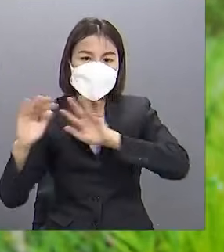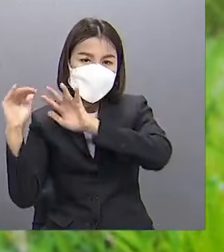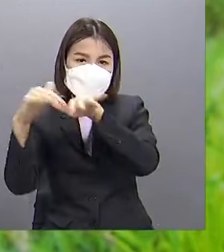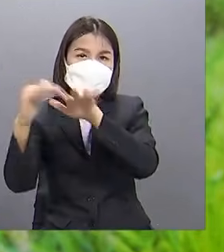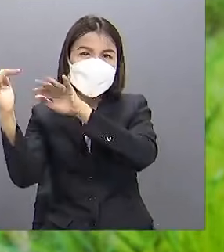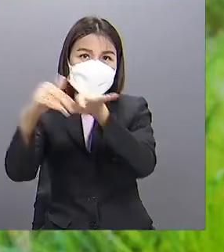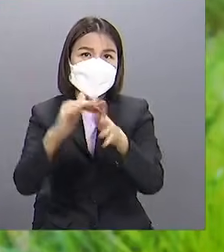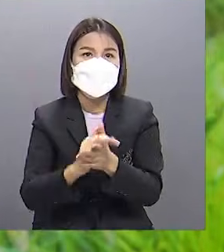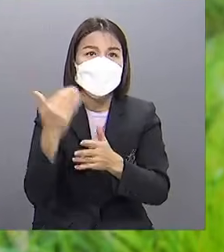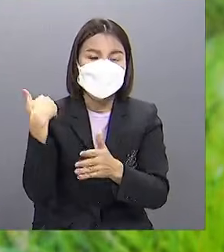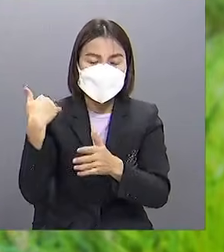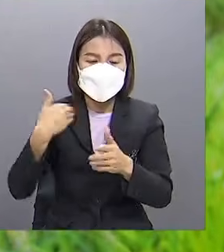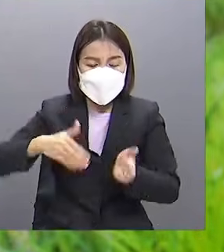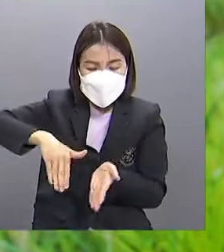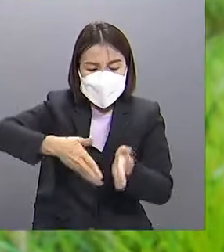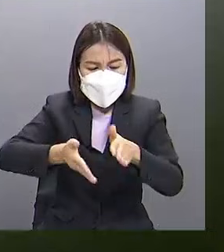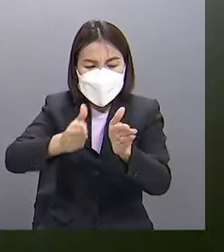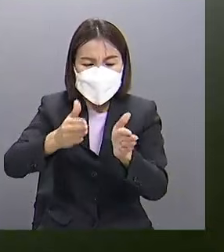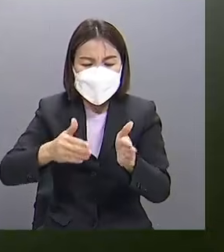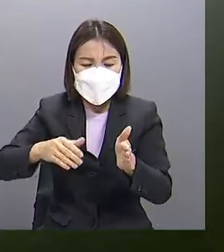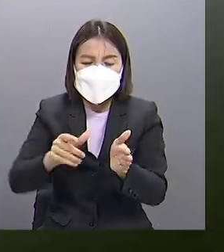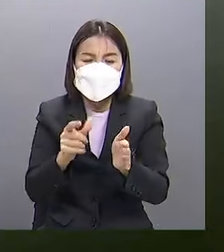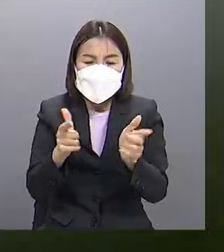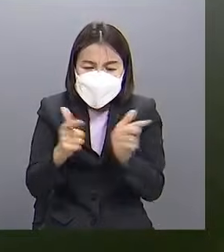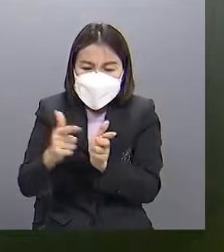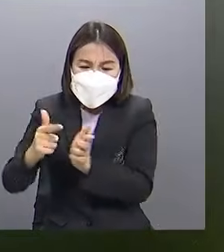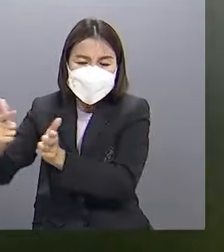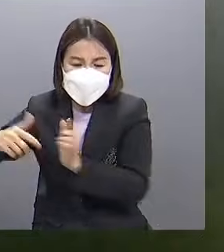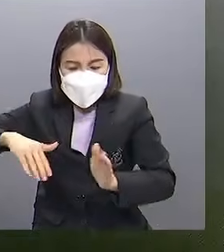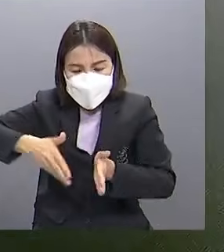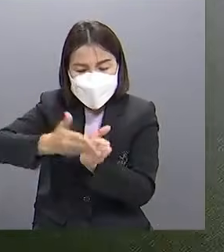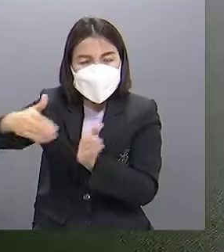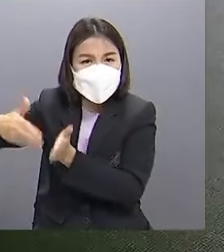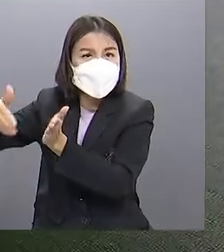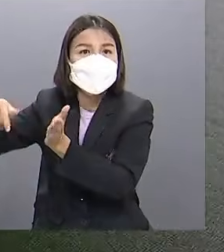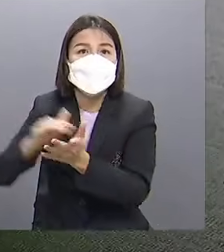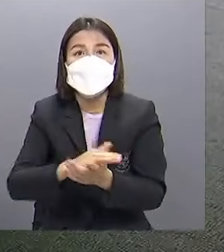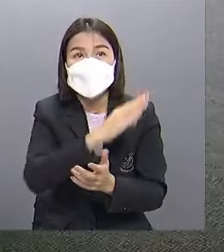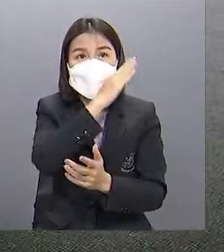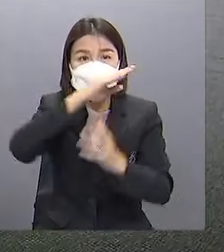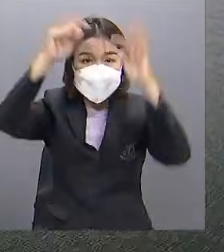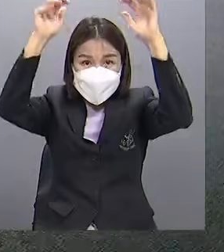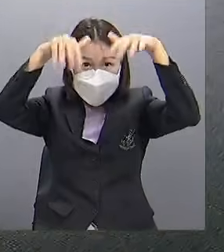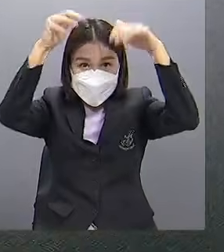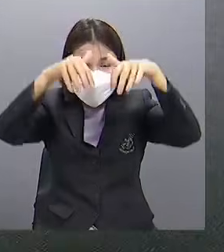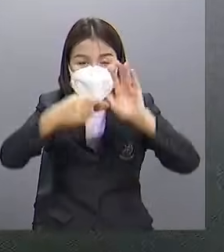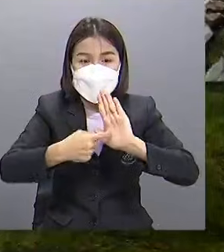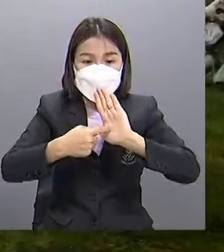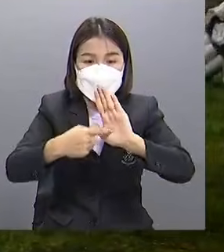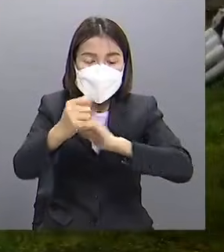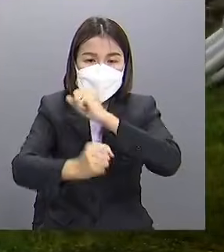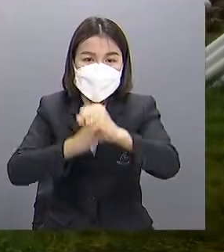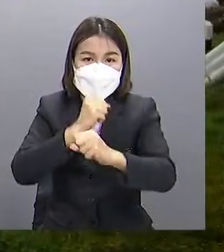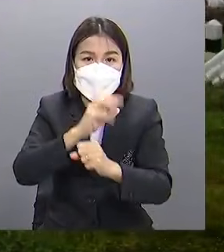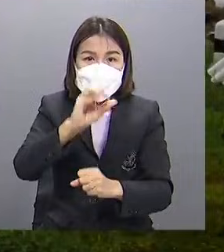ยเซี่ยวแล้วก็ห้วยโป่งนะครับเวลาฝนตกหนักๆเมื่อปี56ขนาดหนักน้ำท่วมแม่สอดเนี่ยเ